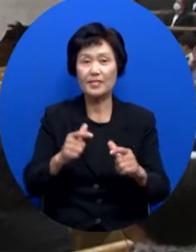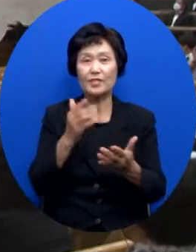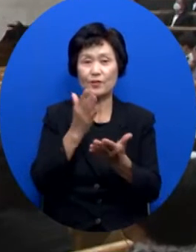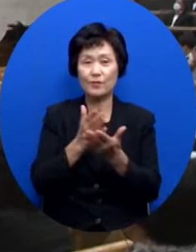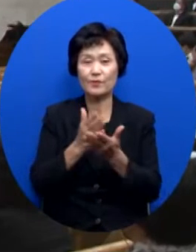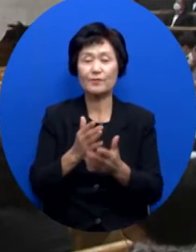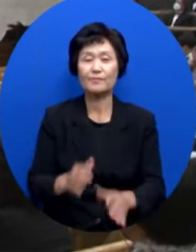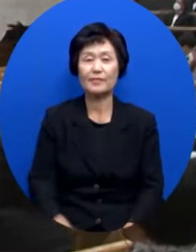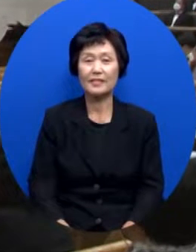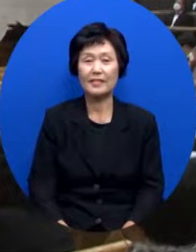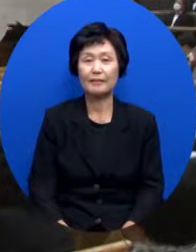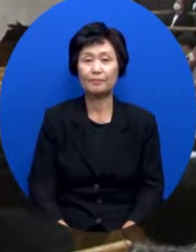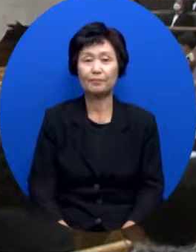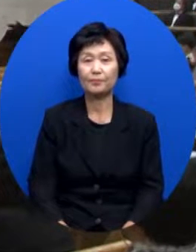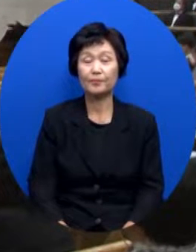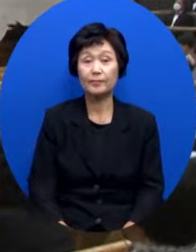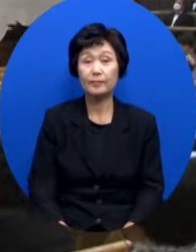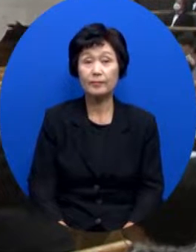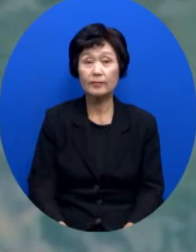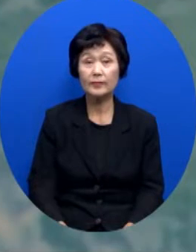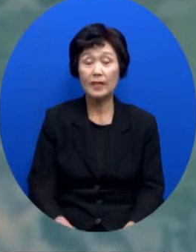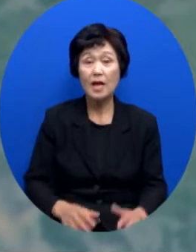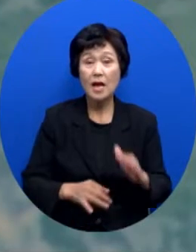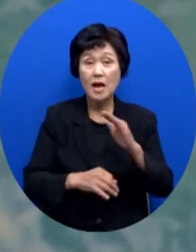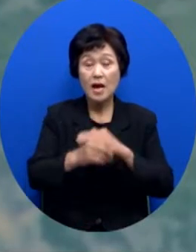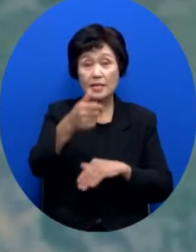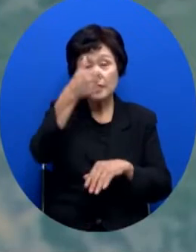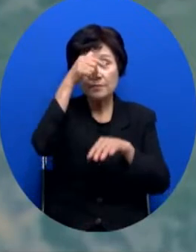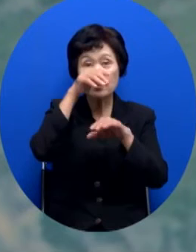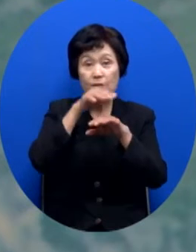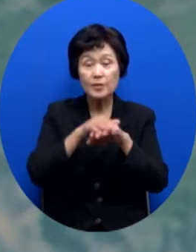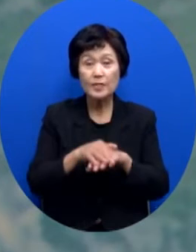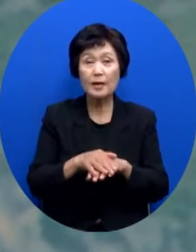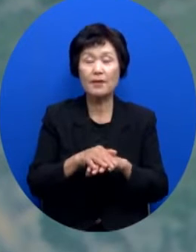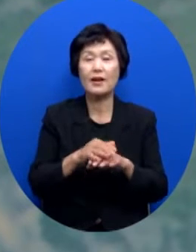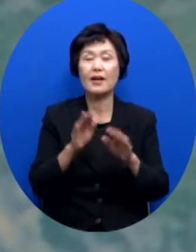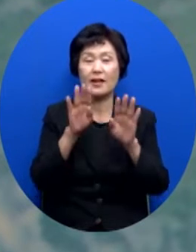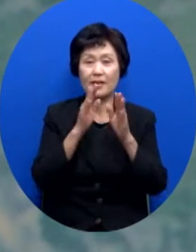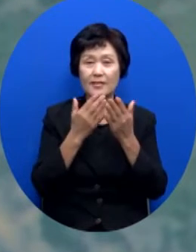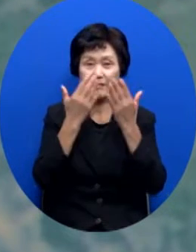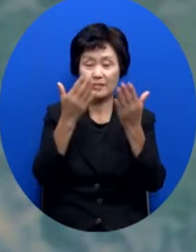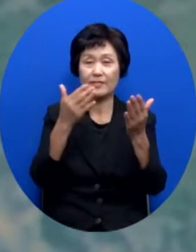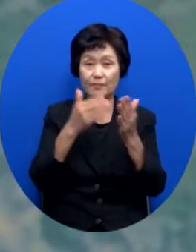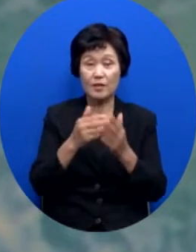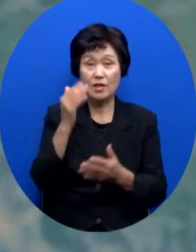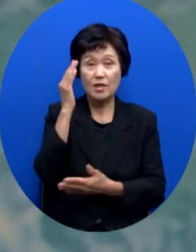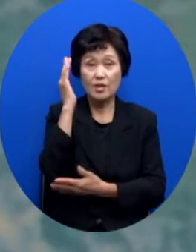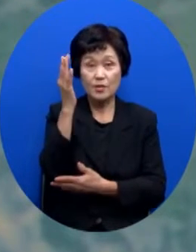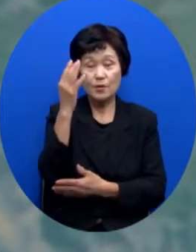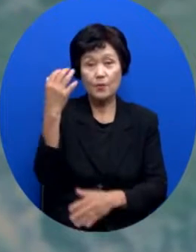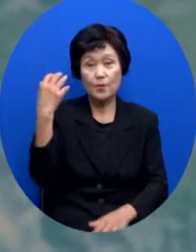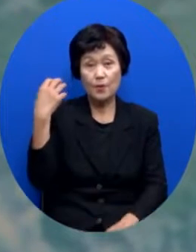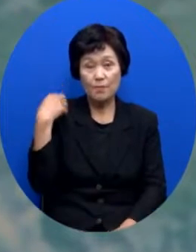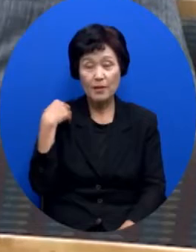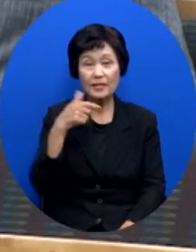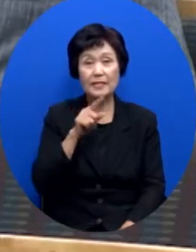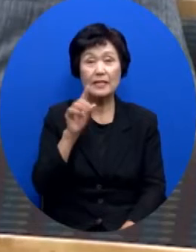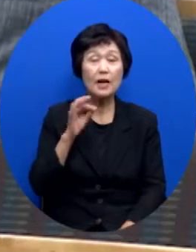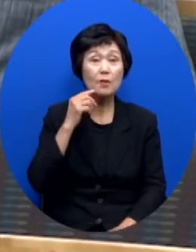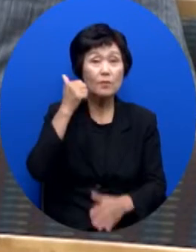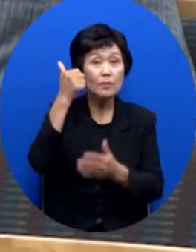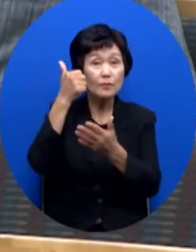제주특별자치도 기독교 교단협의회 주최 조찬 기도회가 열렸습니다. 설교를 맡은 교단협의회장 강성조